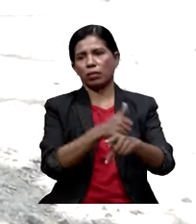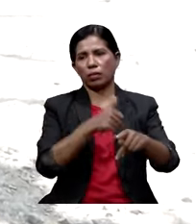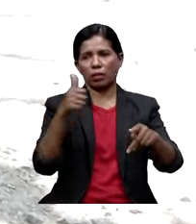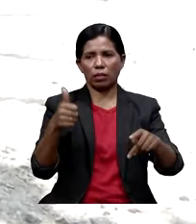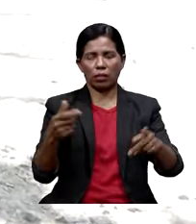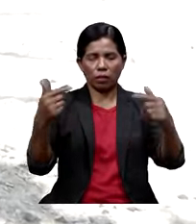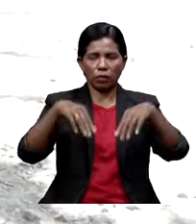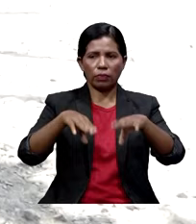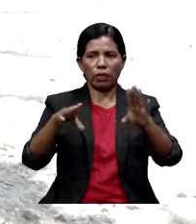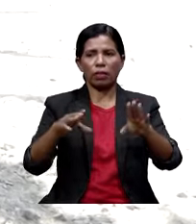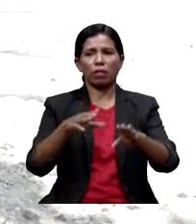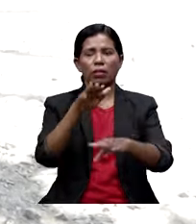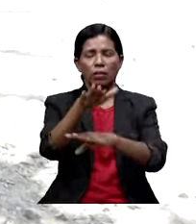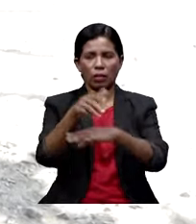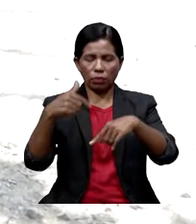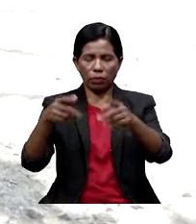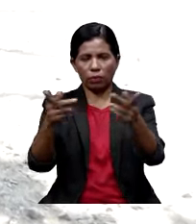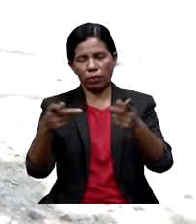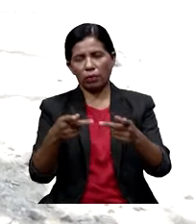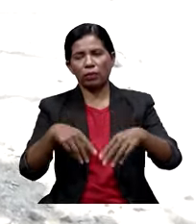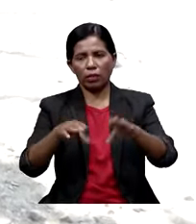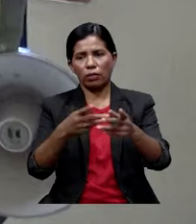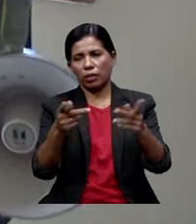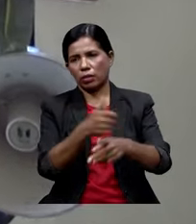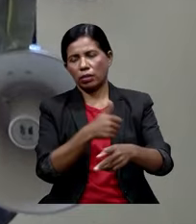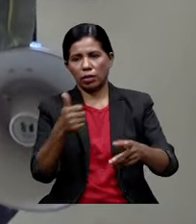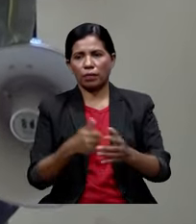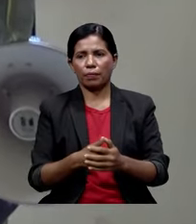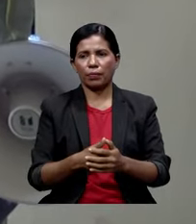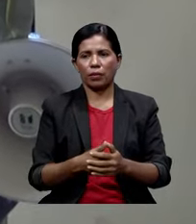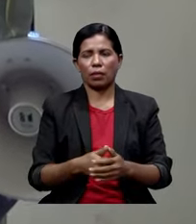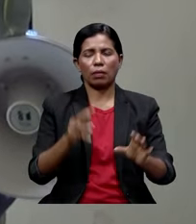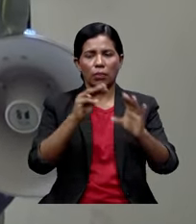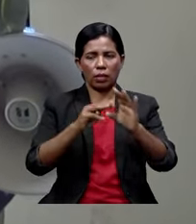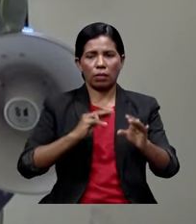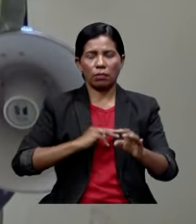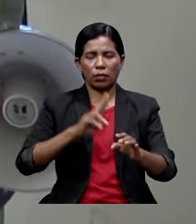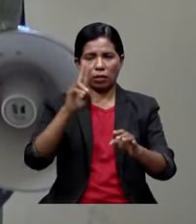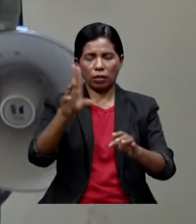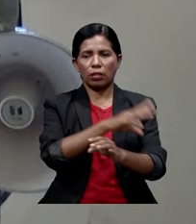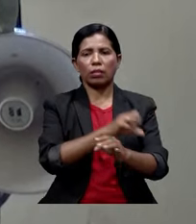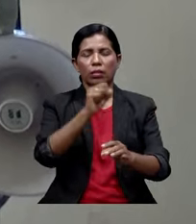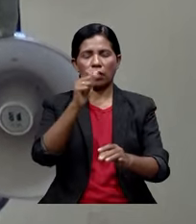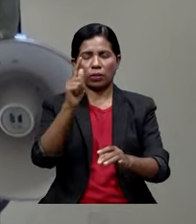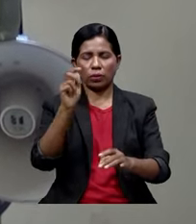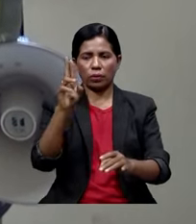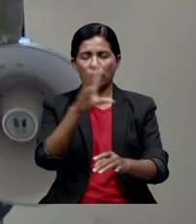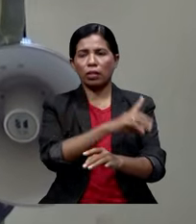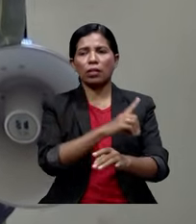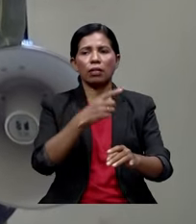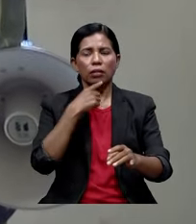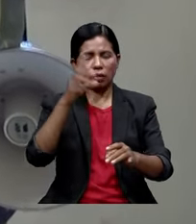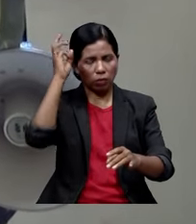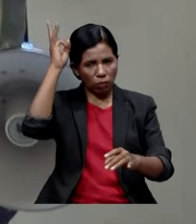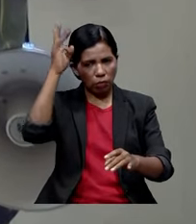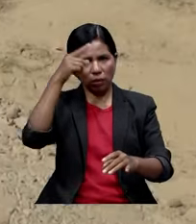mai fantia ne lo kra ba fangel patin selu ia parte selu ja store mercado man lewana Saturnino Enrique de Fatima mos